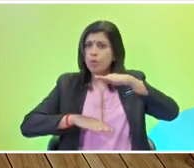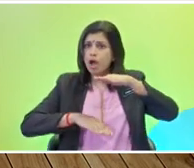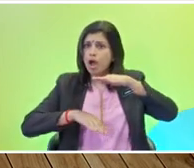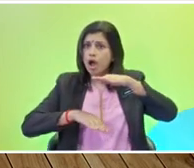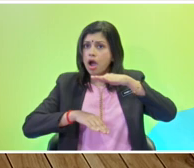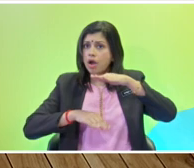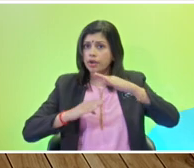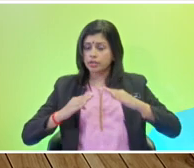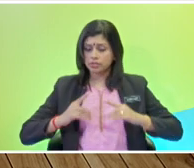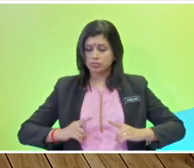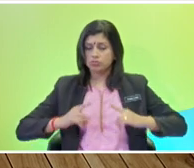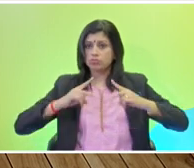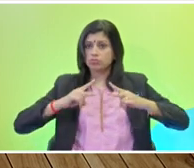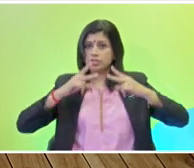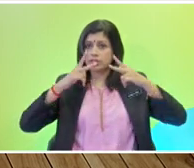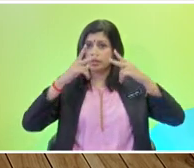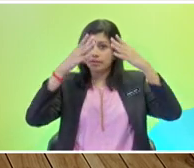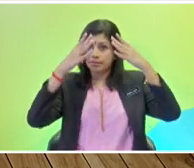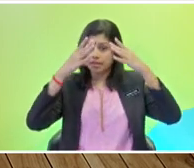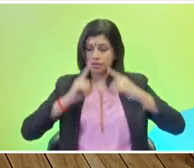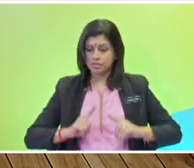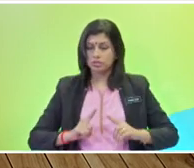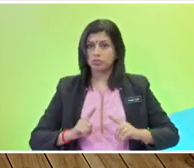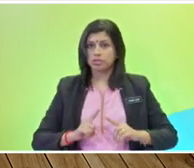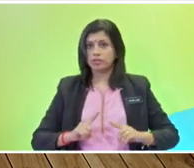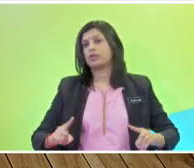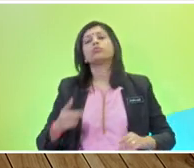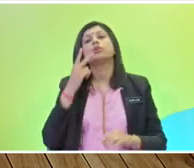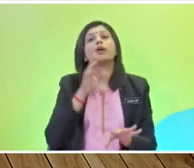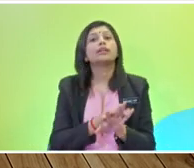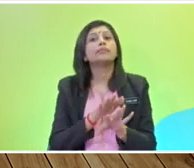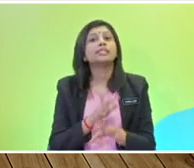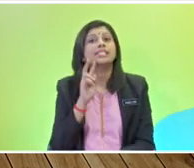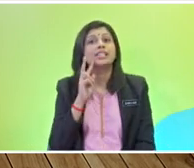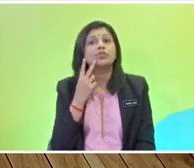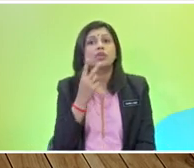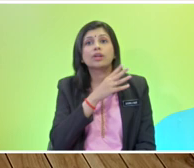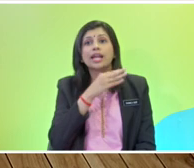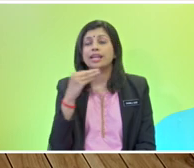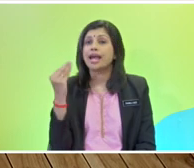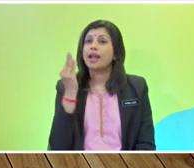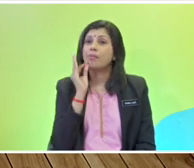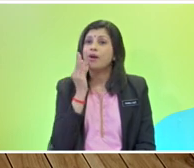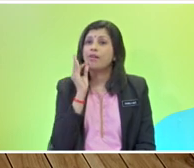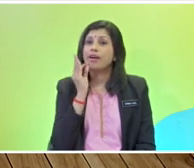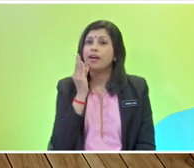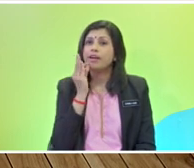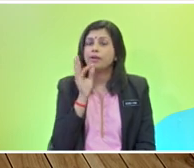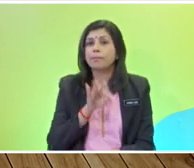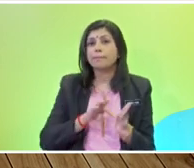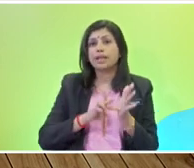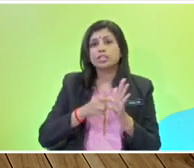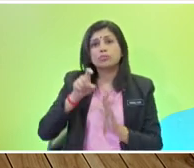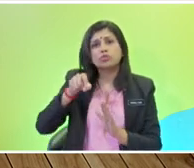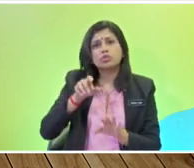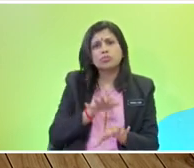bawah saja. Yang paling bawah ni ialah sayur-sayuran dan buah-buahan. Kena makan banyak.